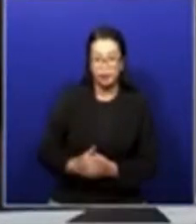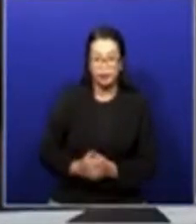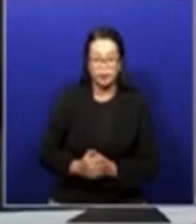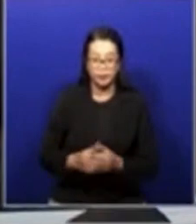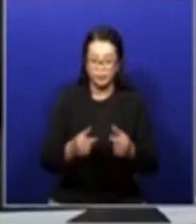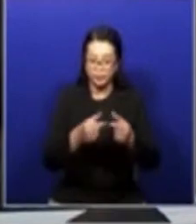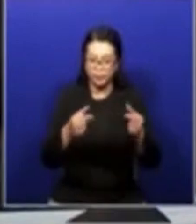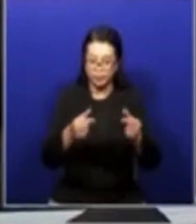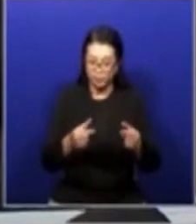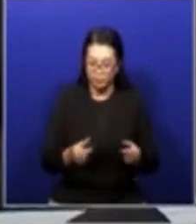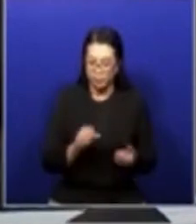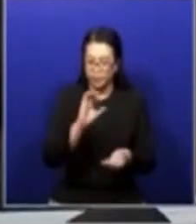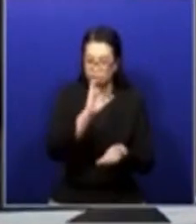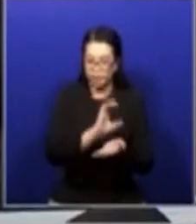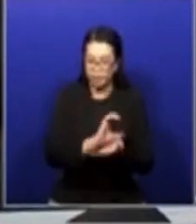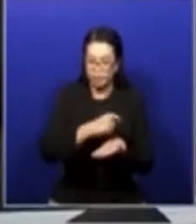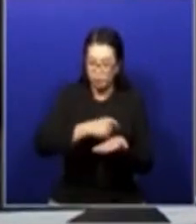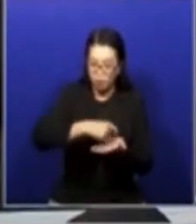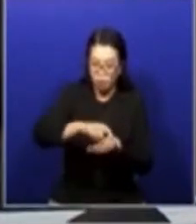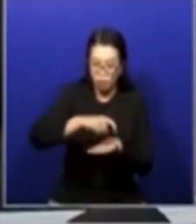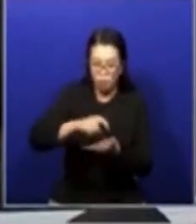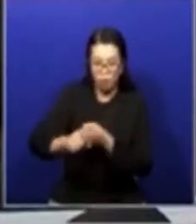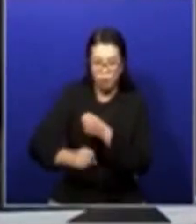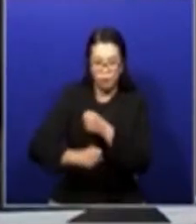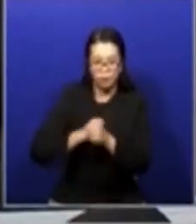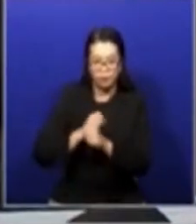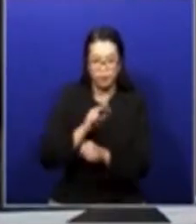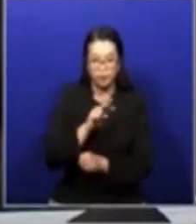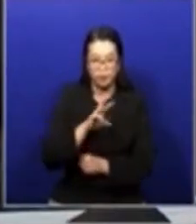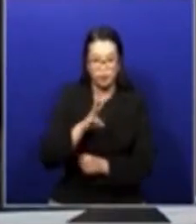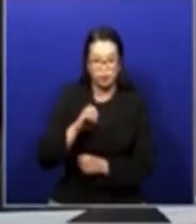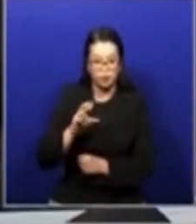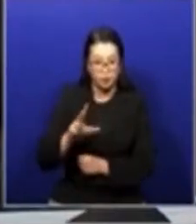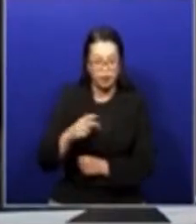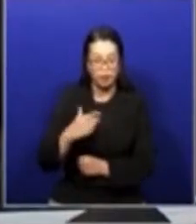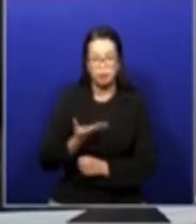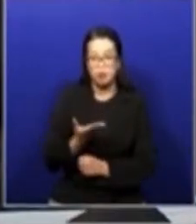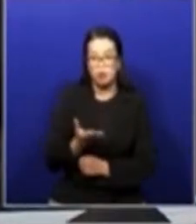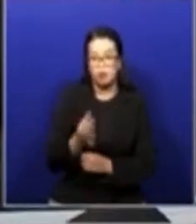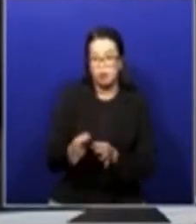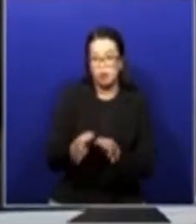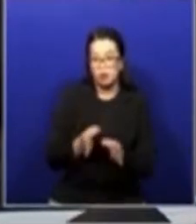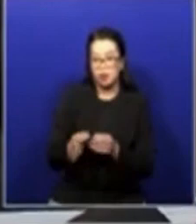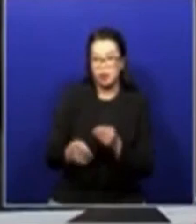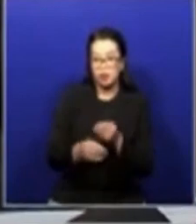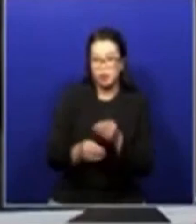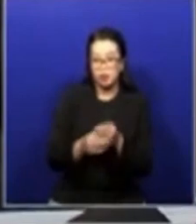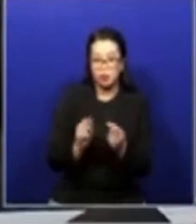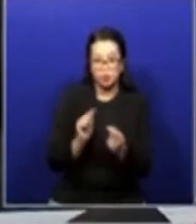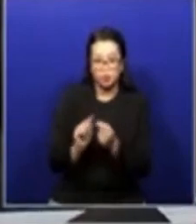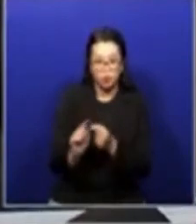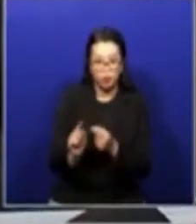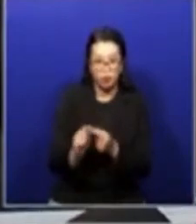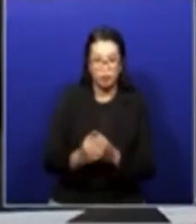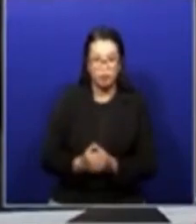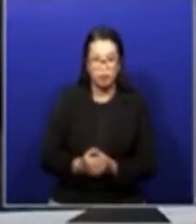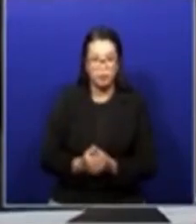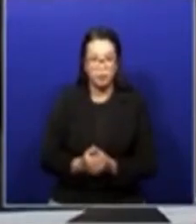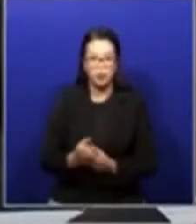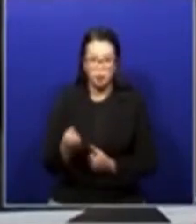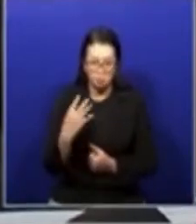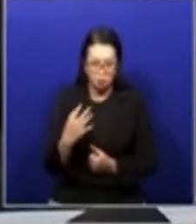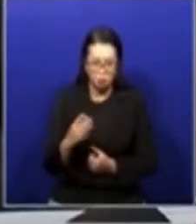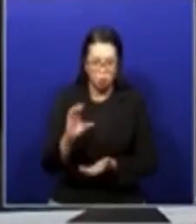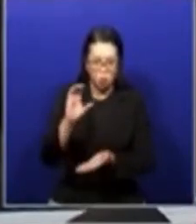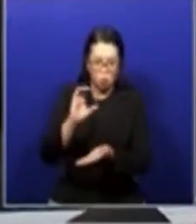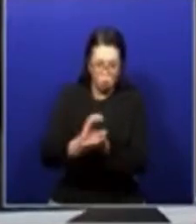ราชบัญญัติโอนงบประมาณครั้งนี้ค่ะท่านสงวนความเห็นเกี่ยวกับประเด็นที่มีความจำเป็นเท่านั้น